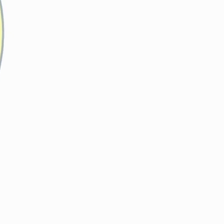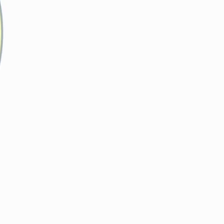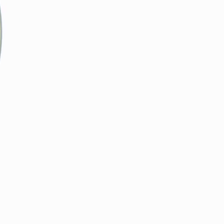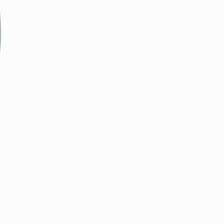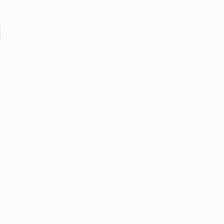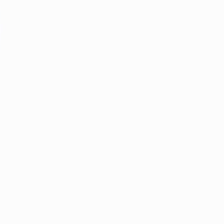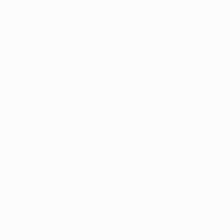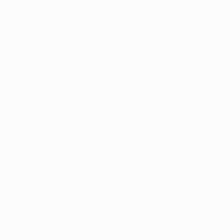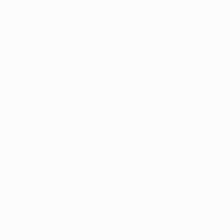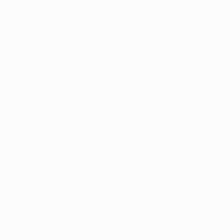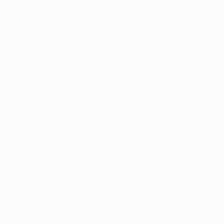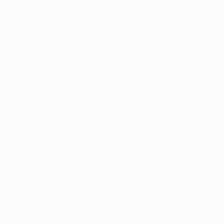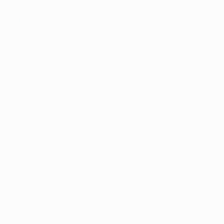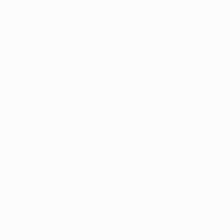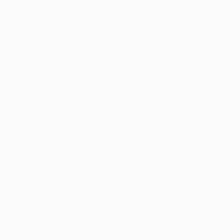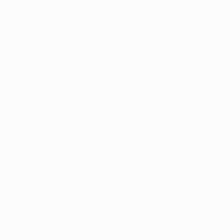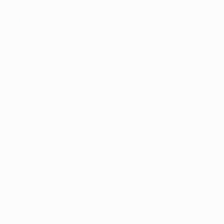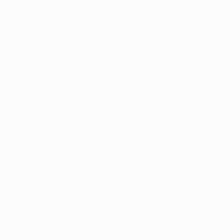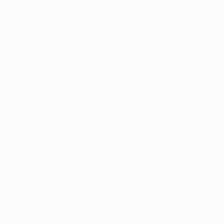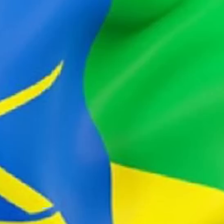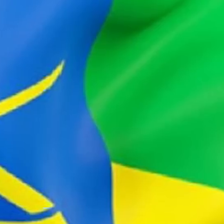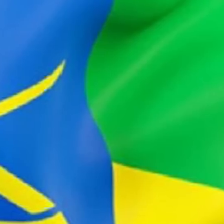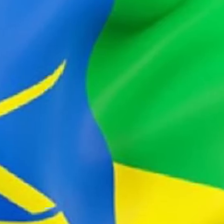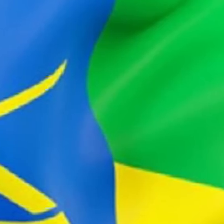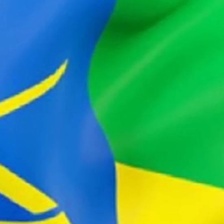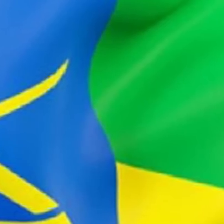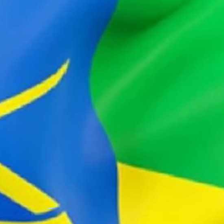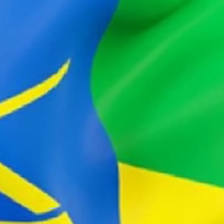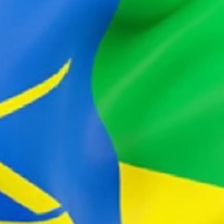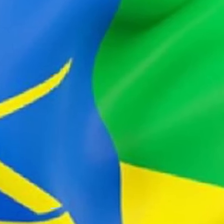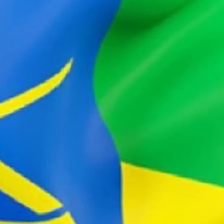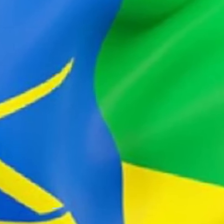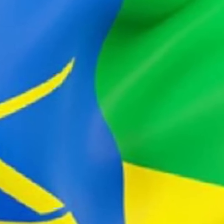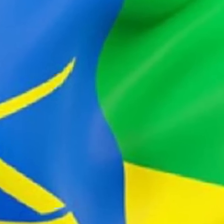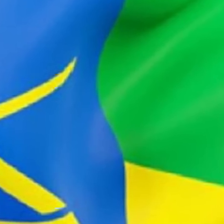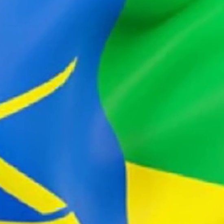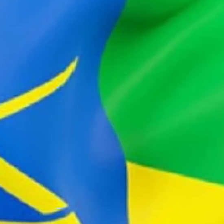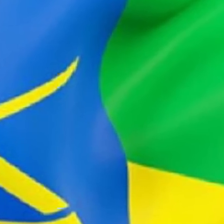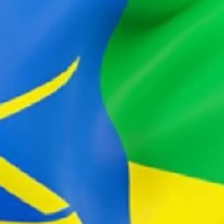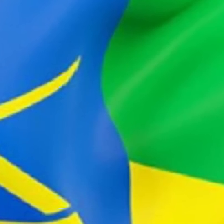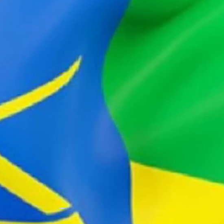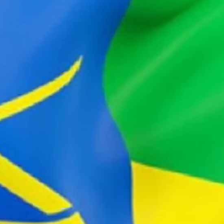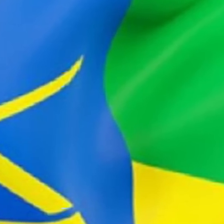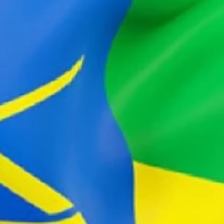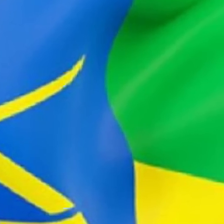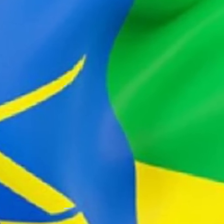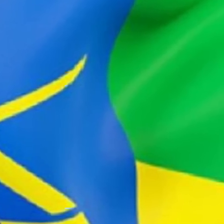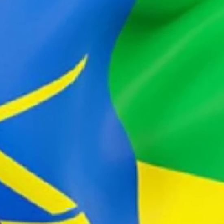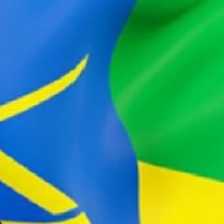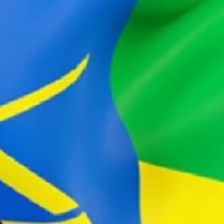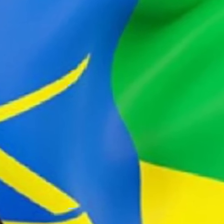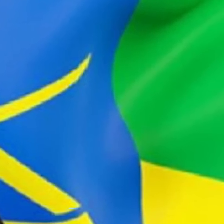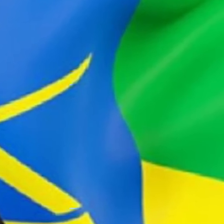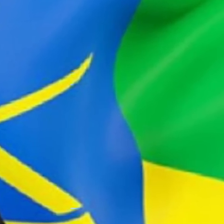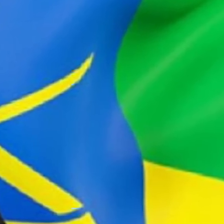አካባቢ በቀዳሚነት ከያዛቸው አጀንዳዎች መካከል ህገ መንግስቱን የማሻሻል ጉዳይ ነበር። ይህ አጀንዳ ቀስ በቀስ ትኩረት